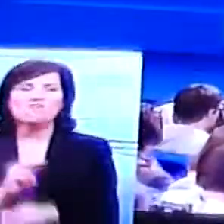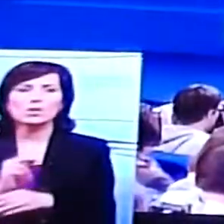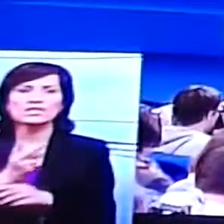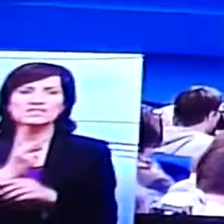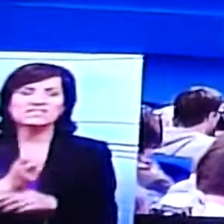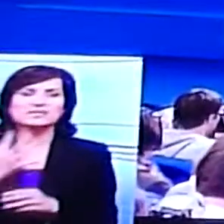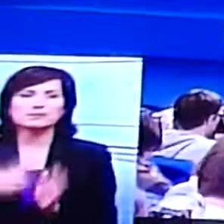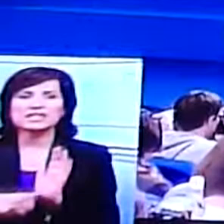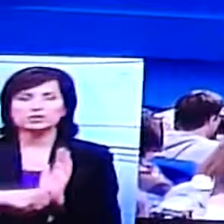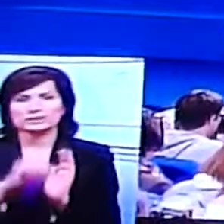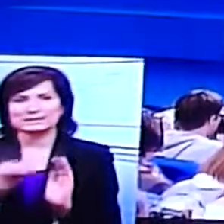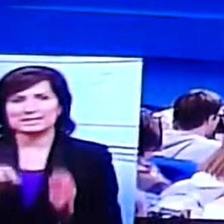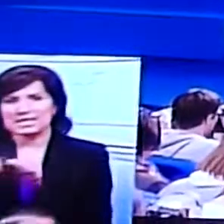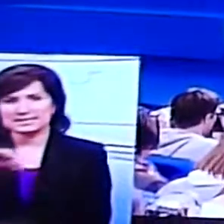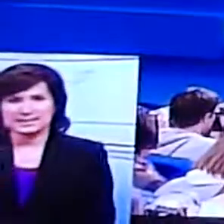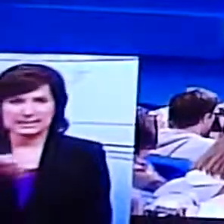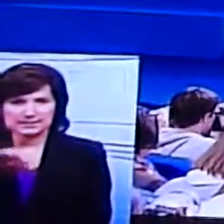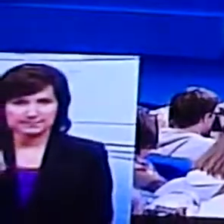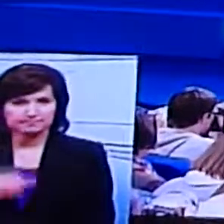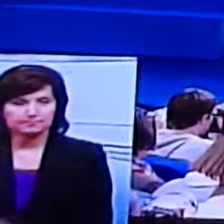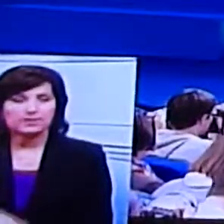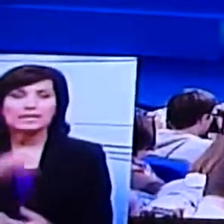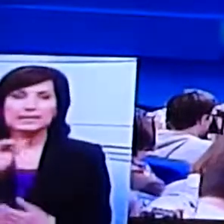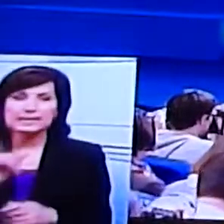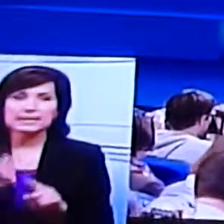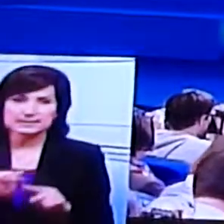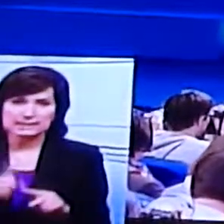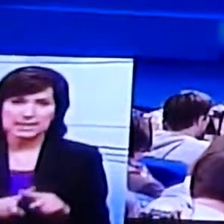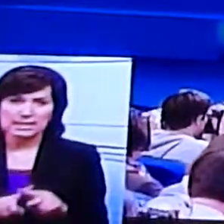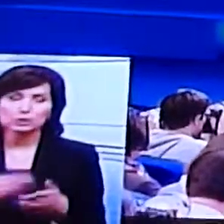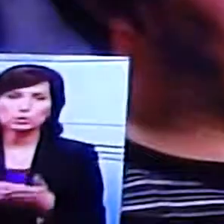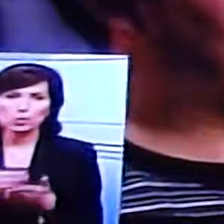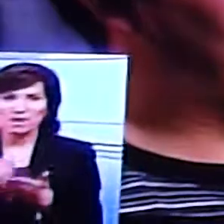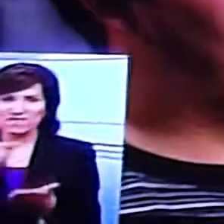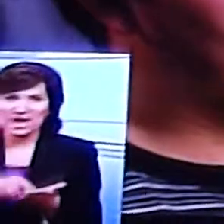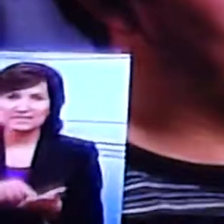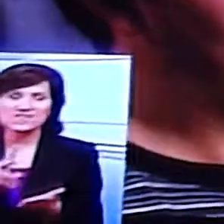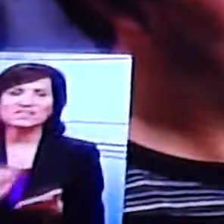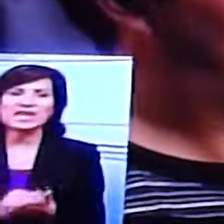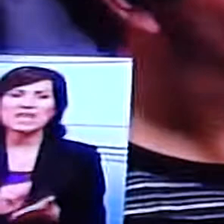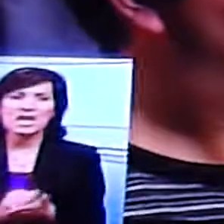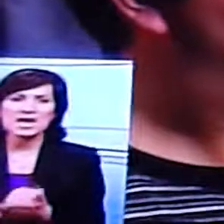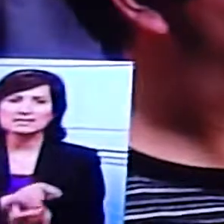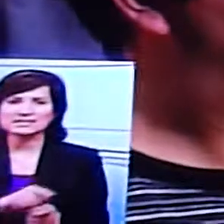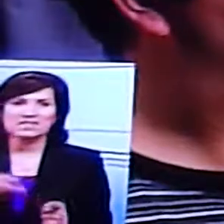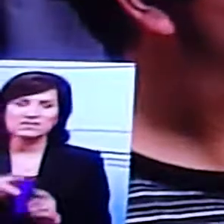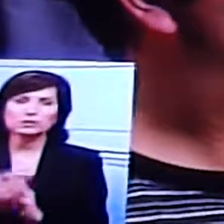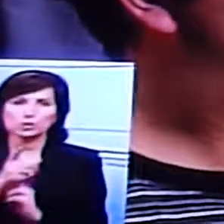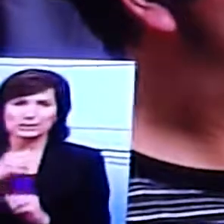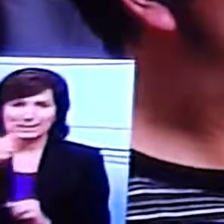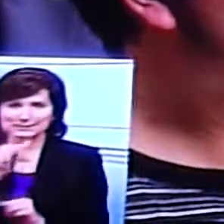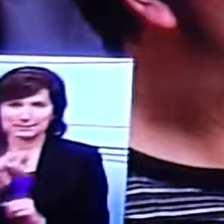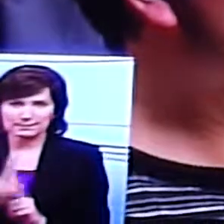виховується 256 дітей-сиріт. І ця сума вказана в декларації за 2011